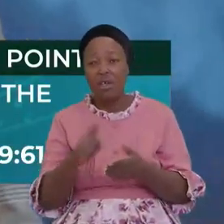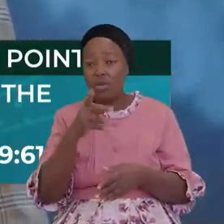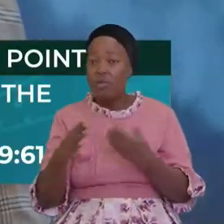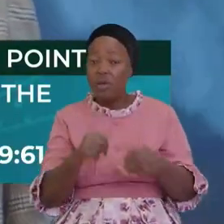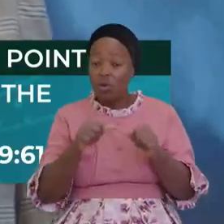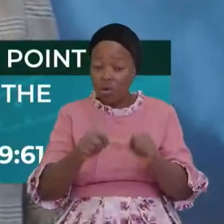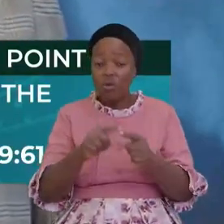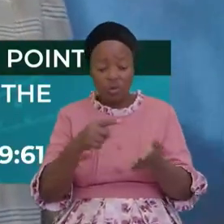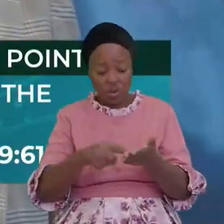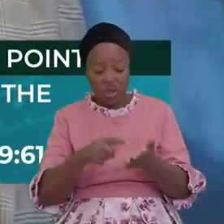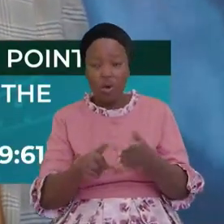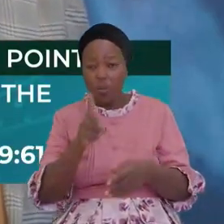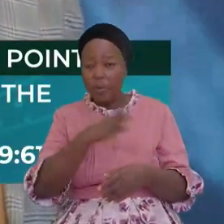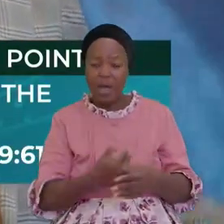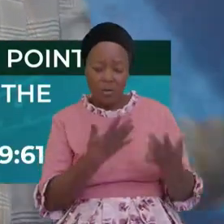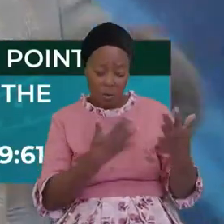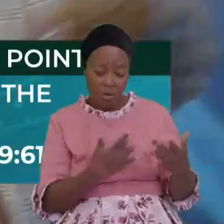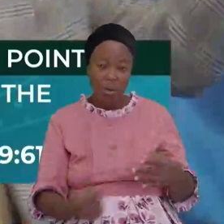Mais je continue quand même à vérifier.